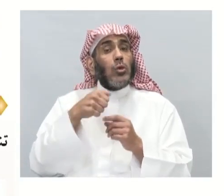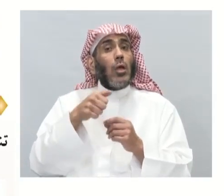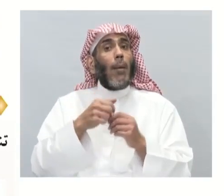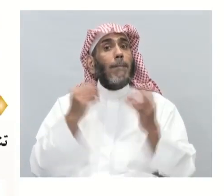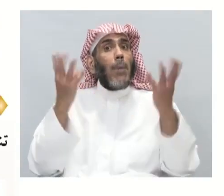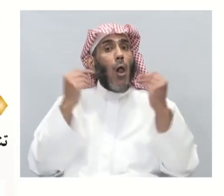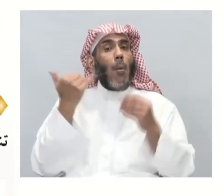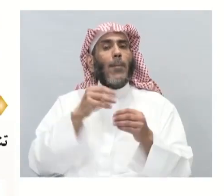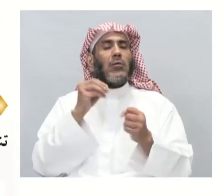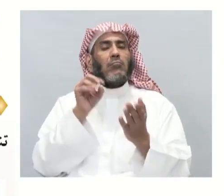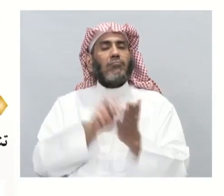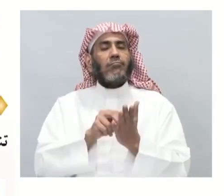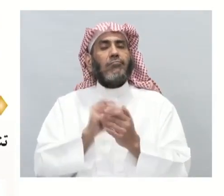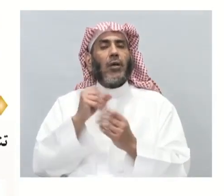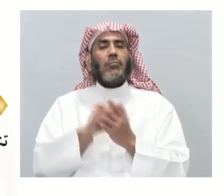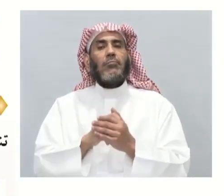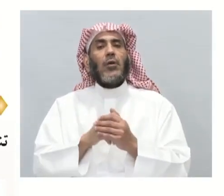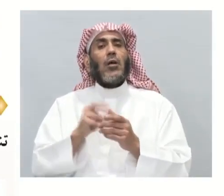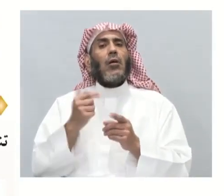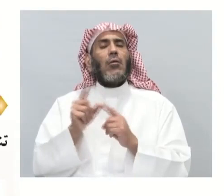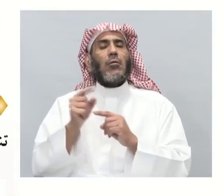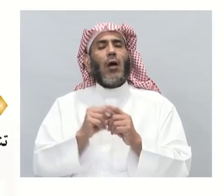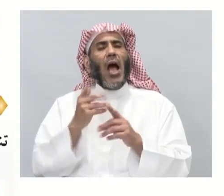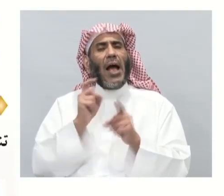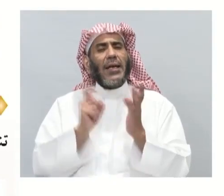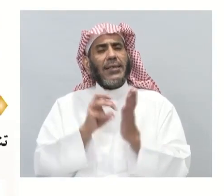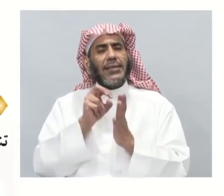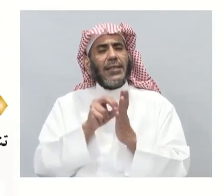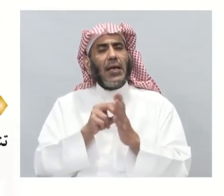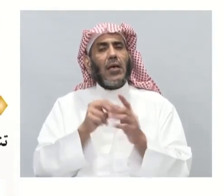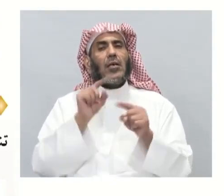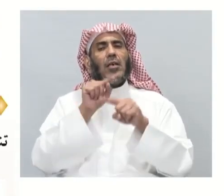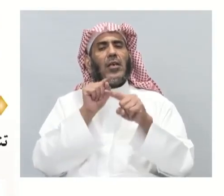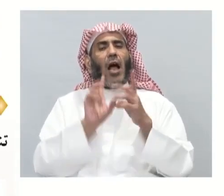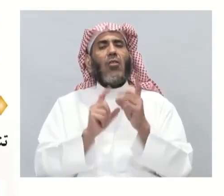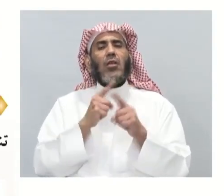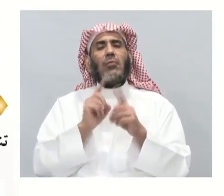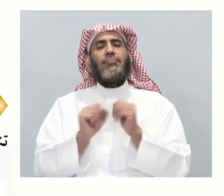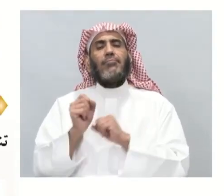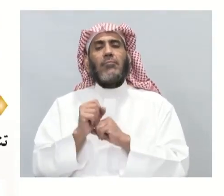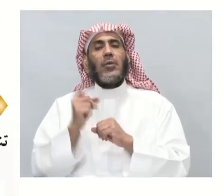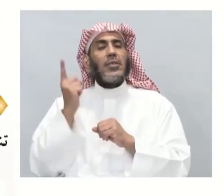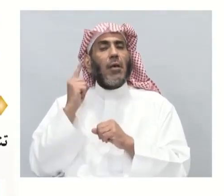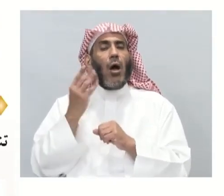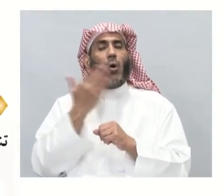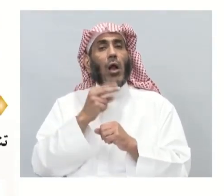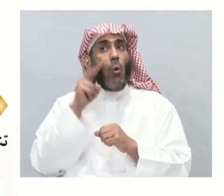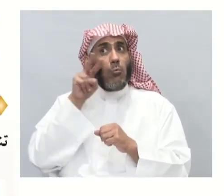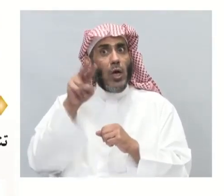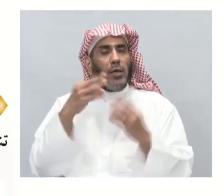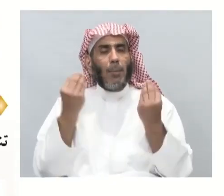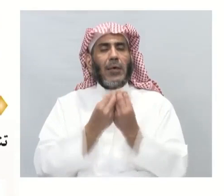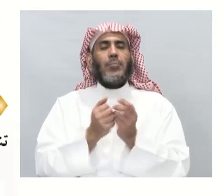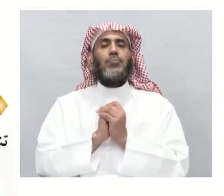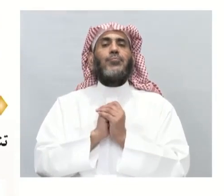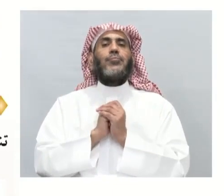يريد تطبيق قاعده اذا صح التعبير رياضيه وفق ما عرفته من النسب الخاصه بالسماع والقراءه والسماع والمشاهده معا